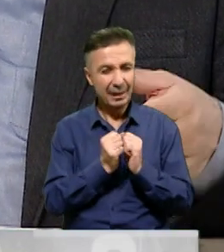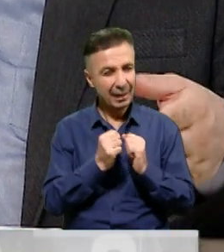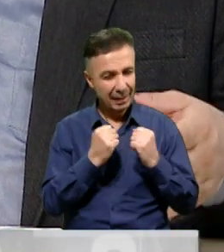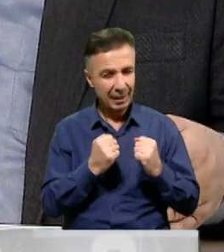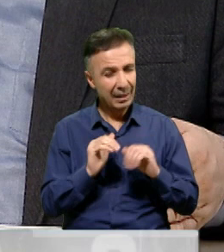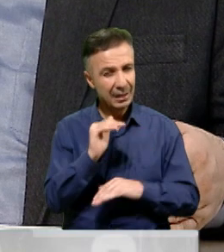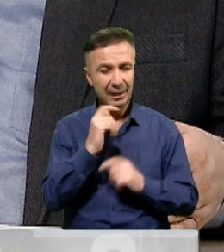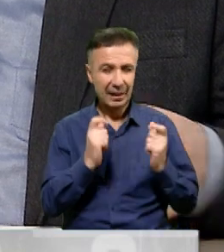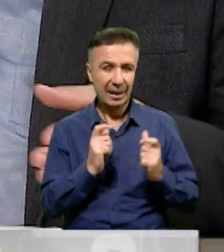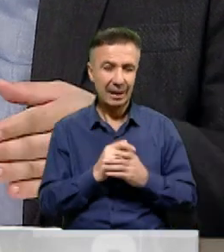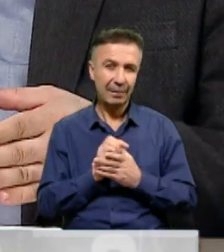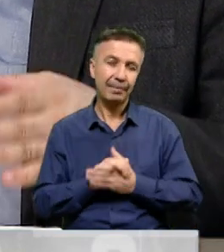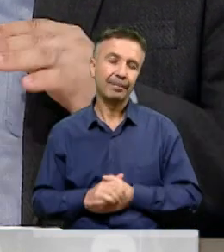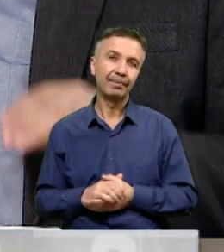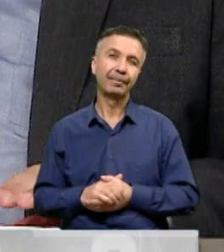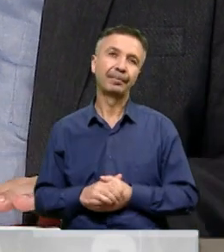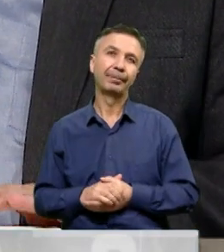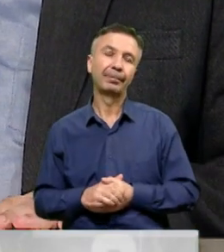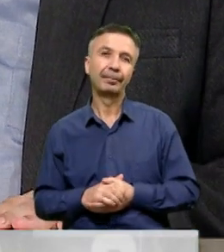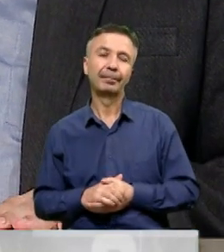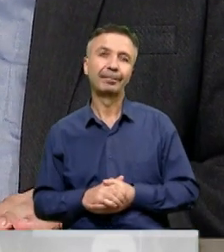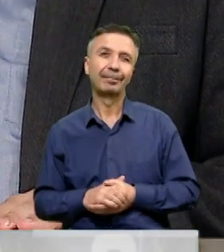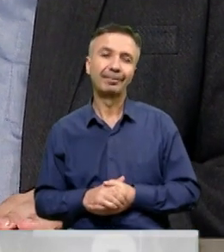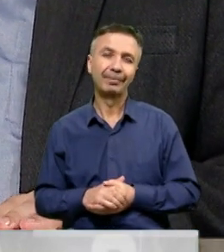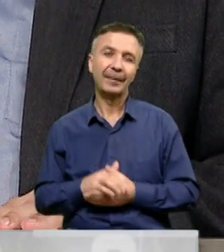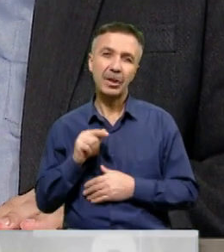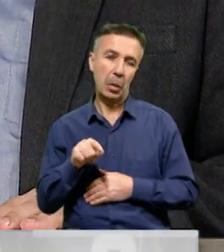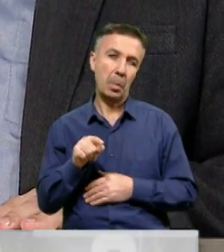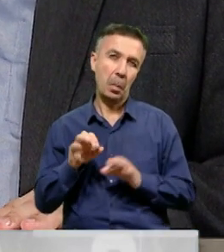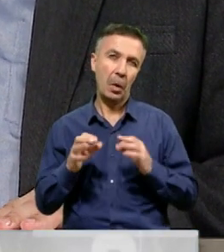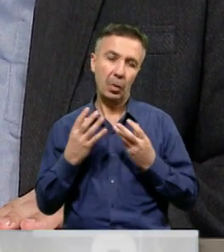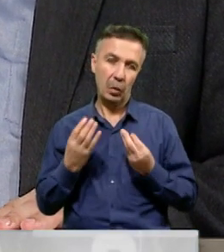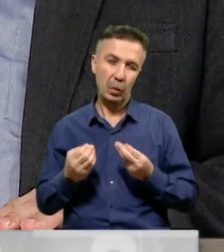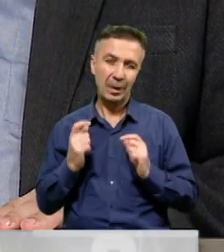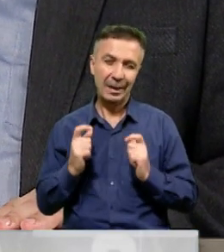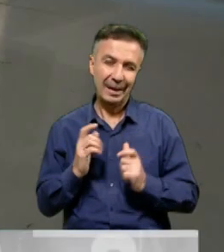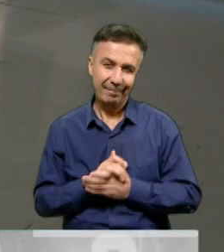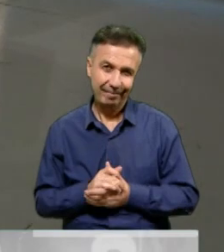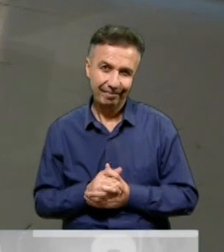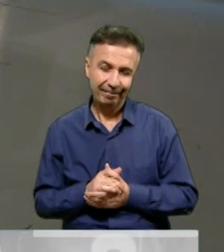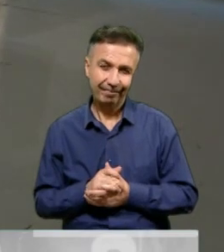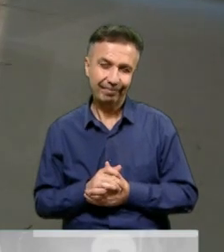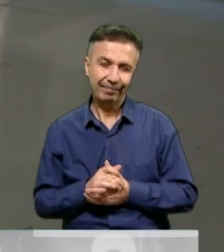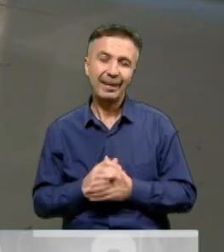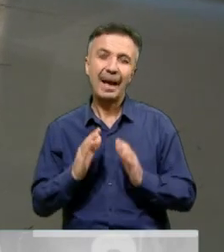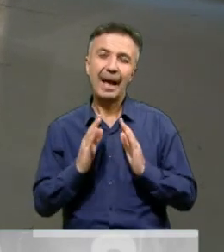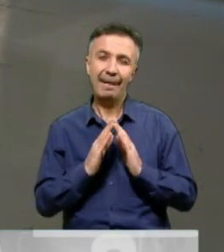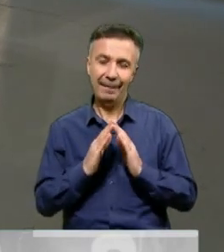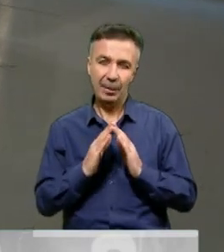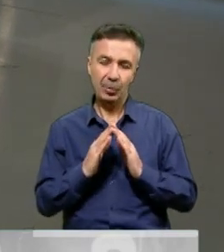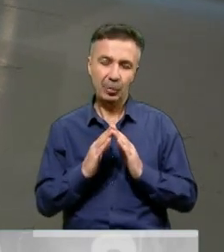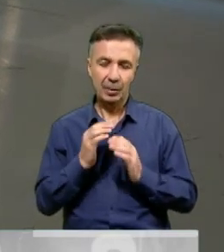gider biraz orada yaşar, biraz beride yaşar. İşte bu şekildeki yere bu şartları karşılıyoruz. Evet.